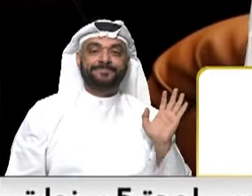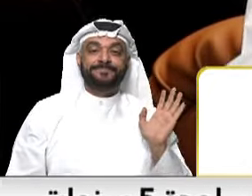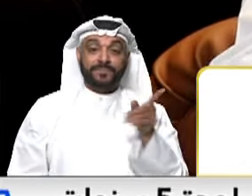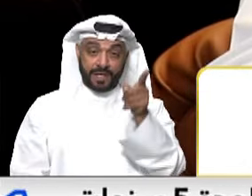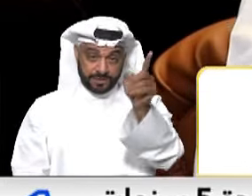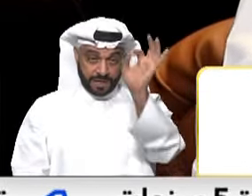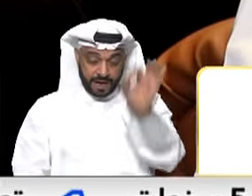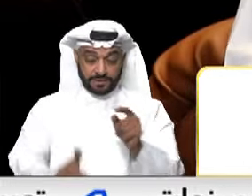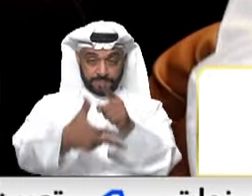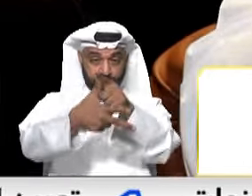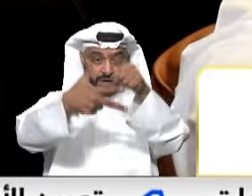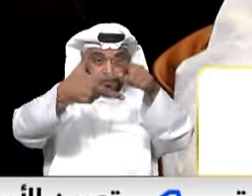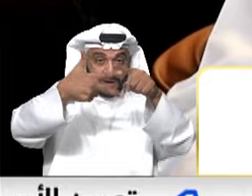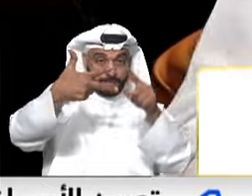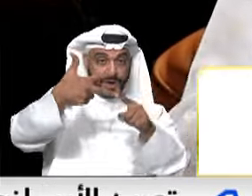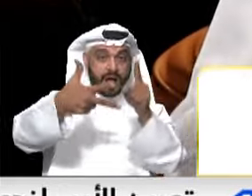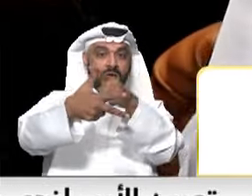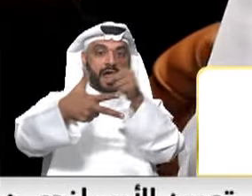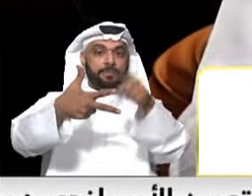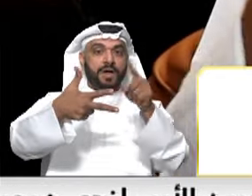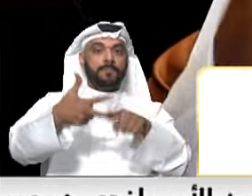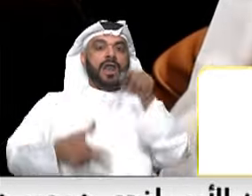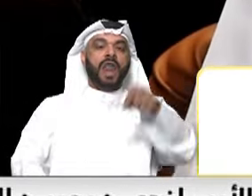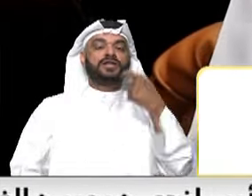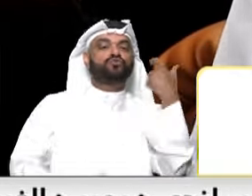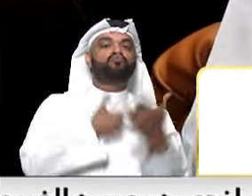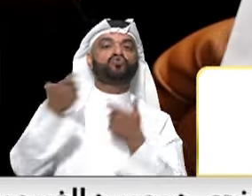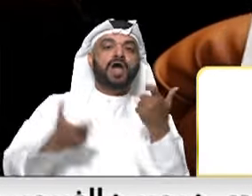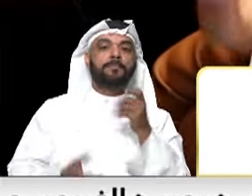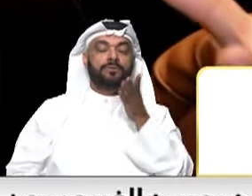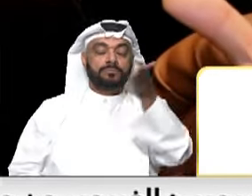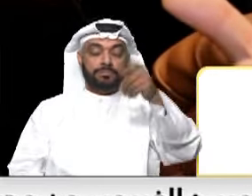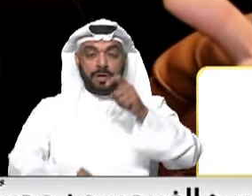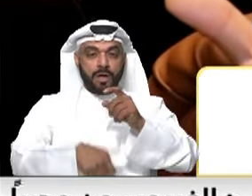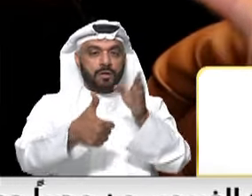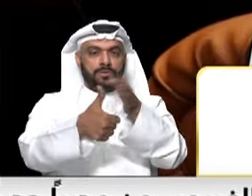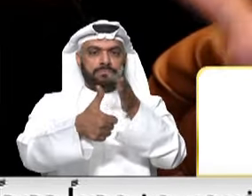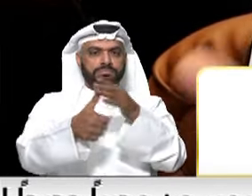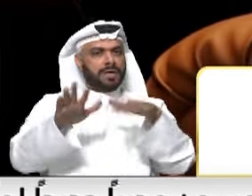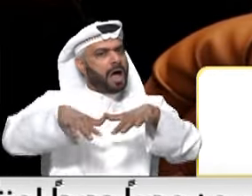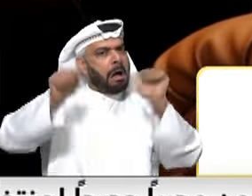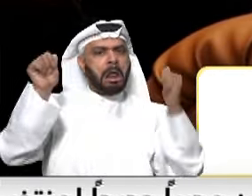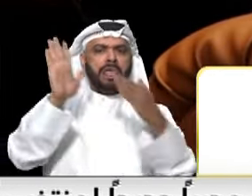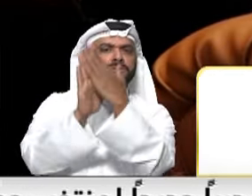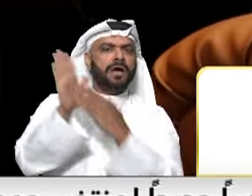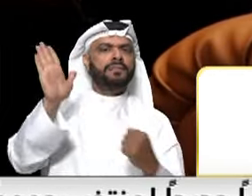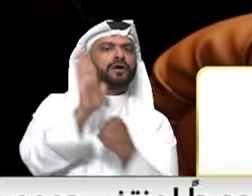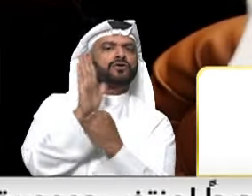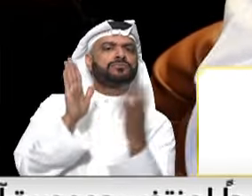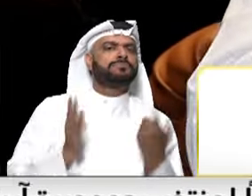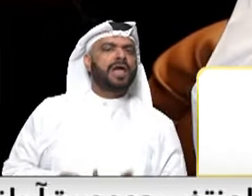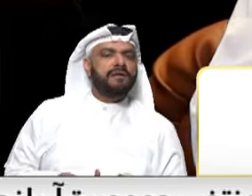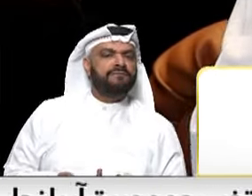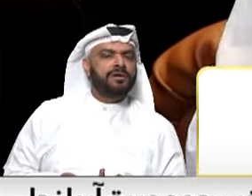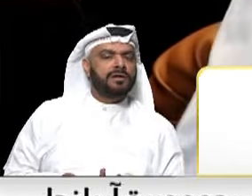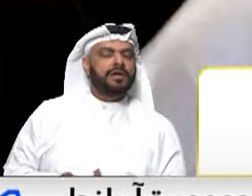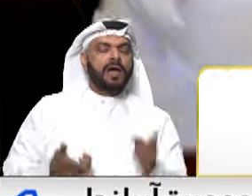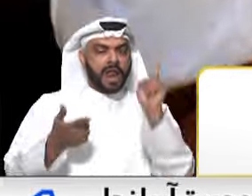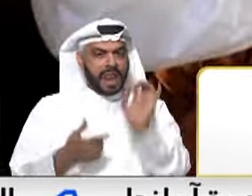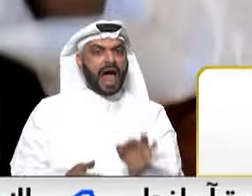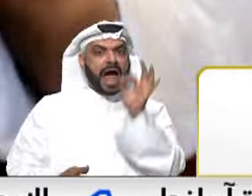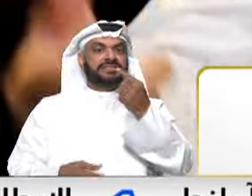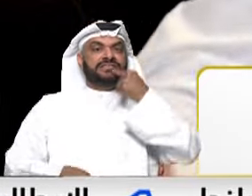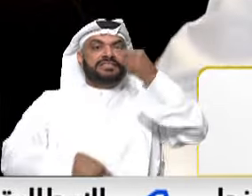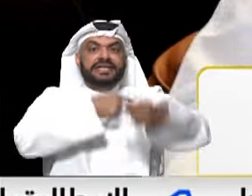عندك، ولكن هو الموضوع اللي يجب عليه المتابعة الدورية. الرخصة تنتهي وبعد انتهاء المطاف يقوم يريد يكشف عليها